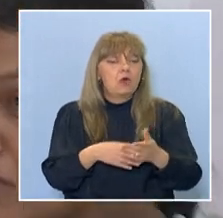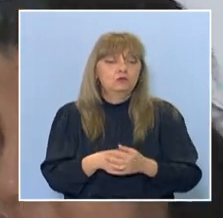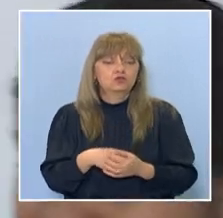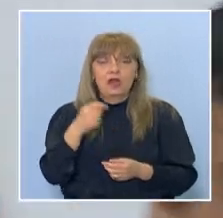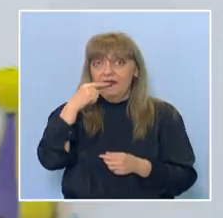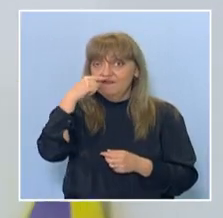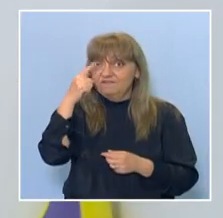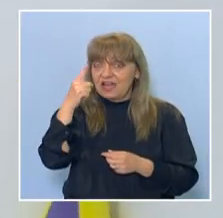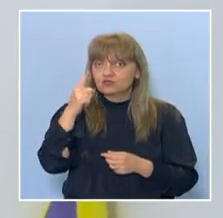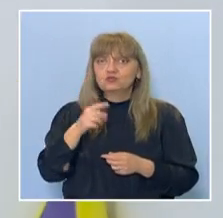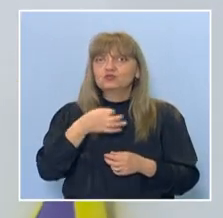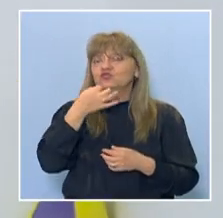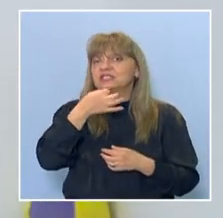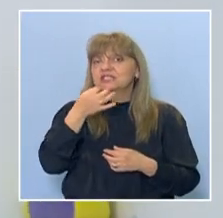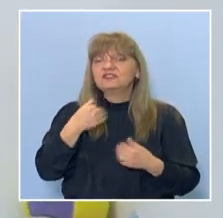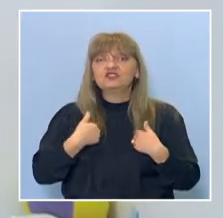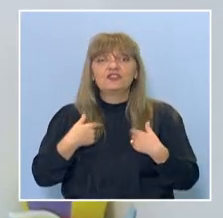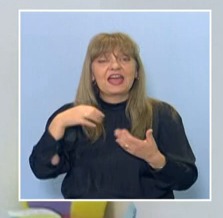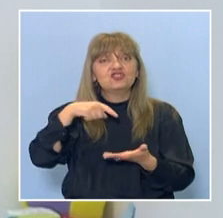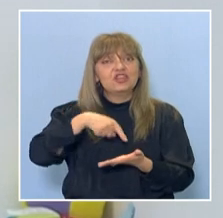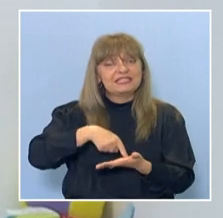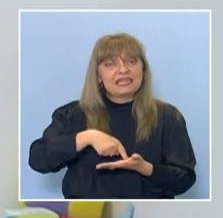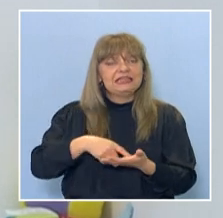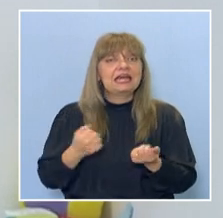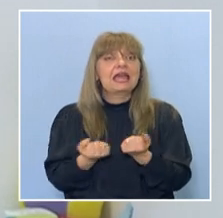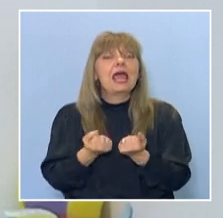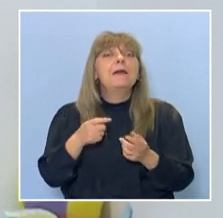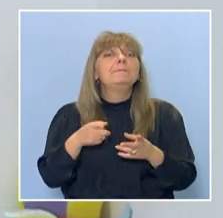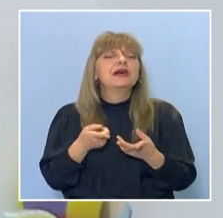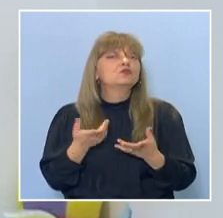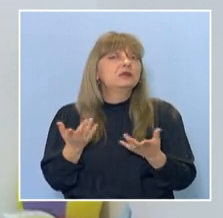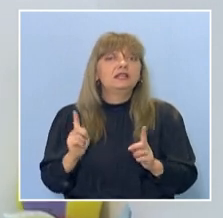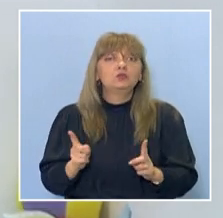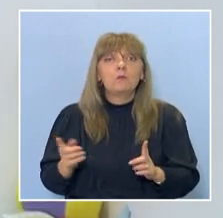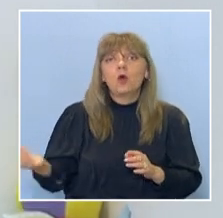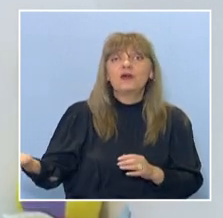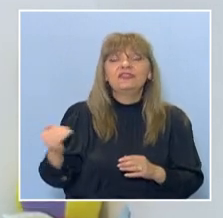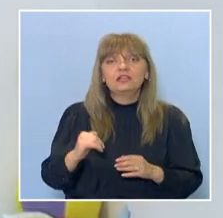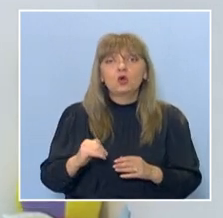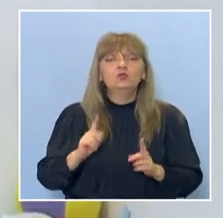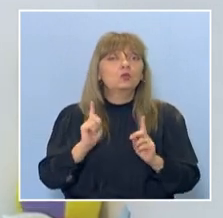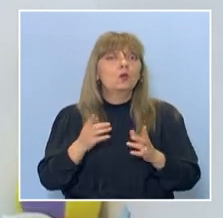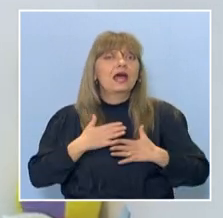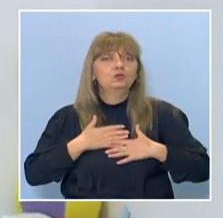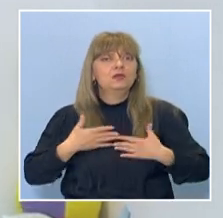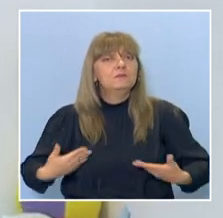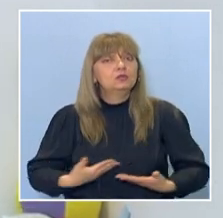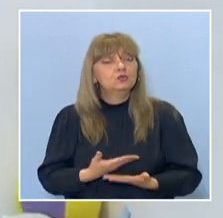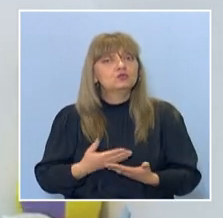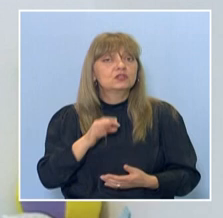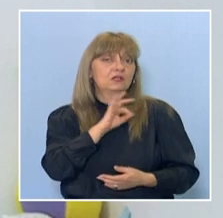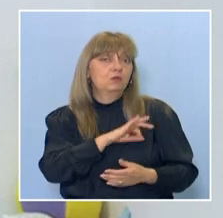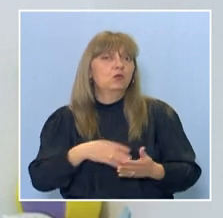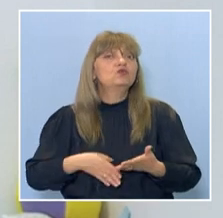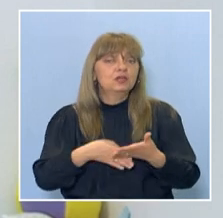те са свикнали, че нашия център е място, където могат да дойдат, когато имат нужда, да получат помощ, да